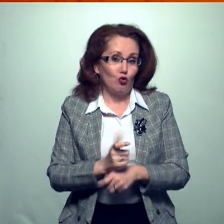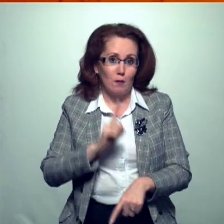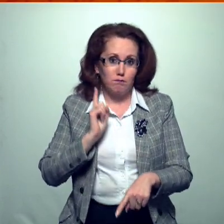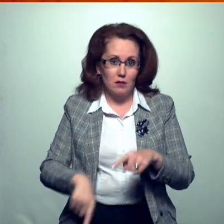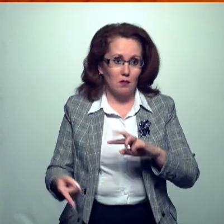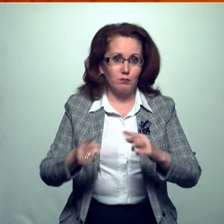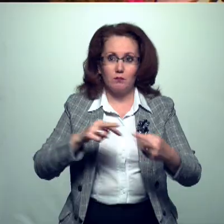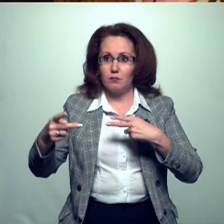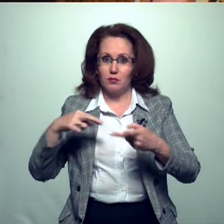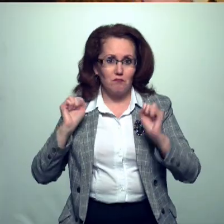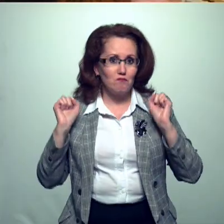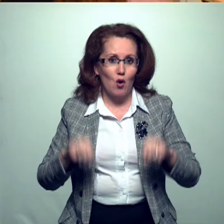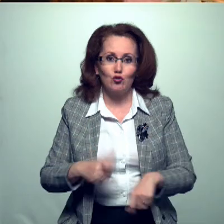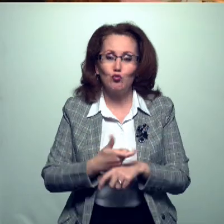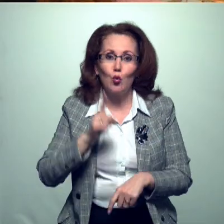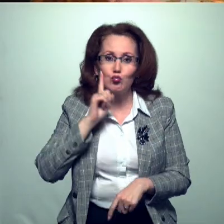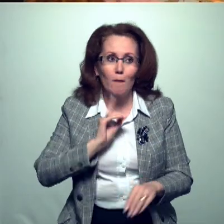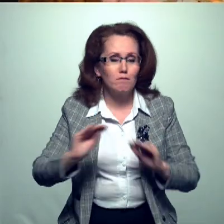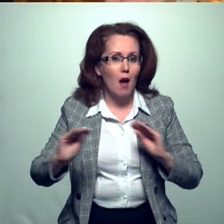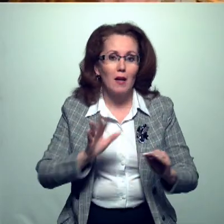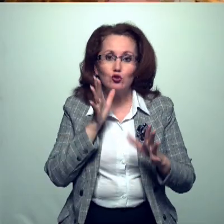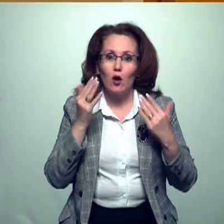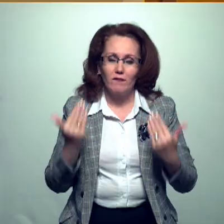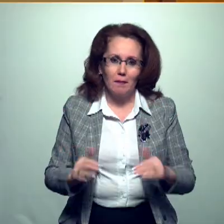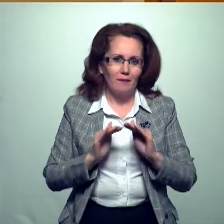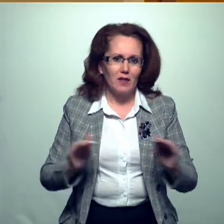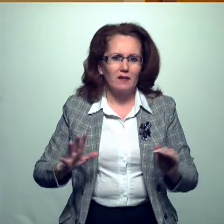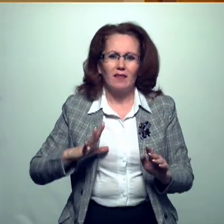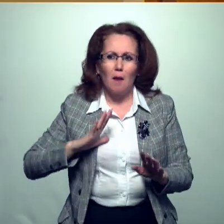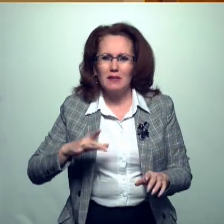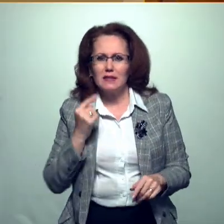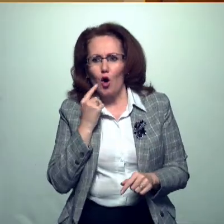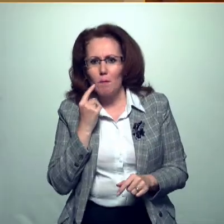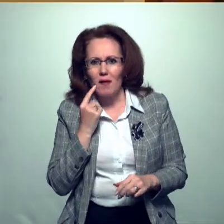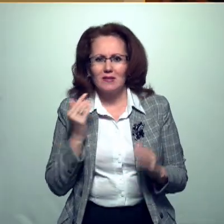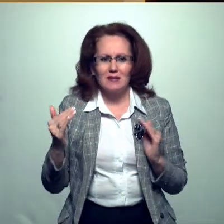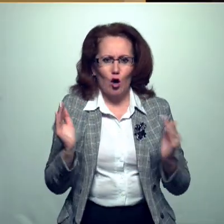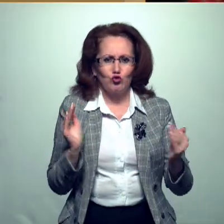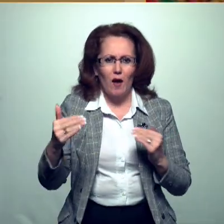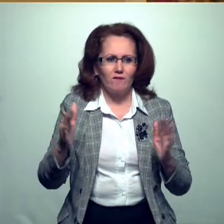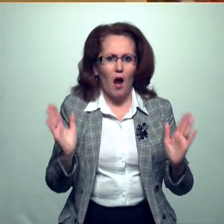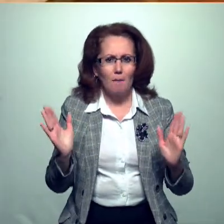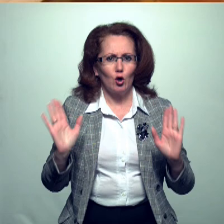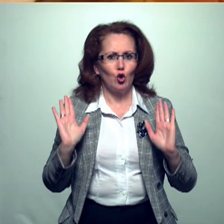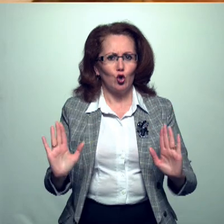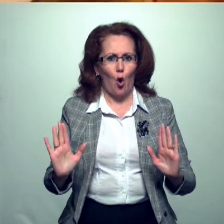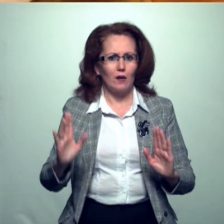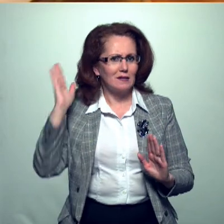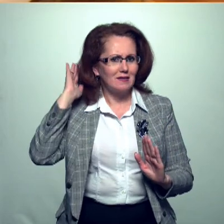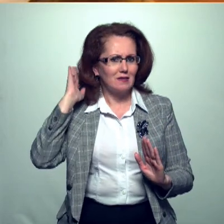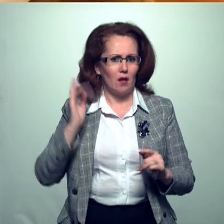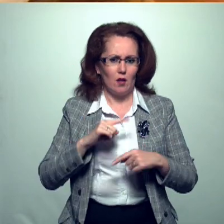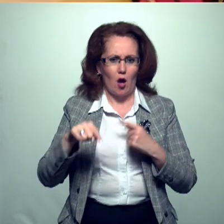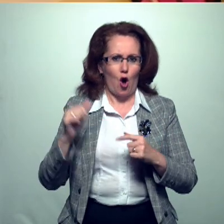быстро, мобильно, что позволит детям, с одной стороны, не быть закомплексованными и зажатыми в рамками только вот затылочной